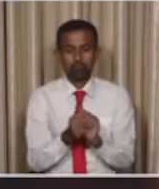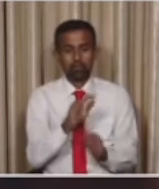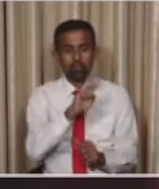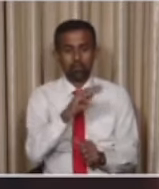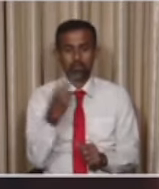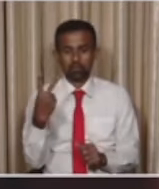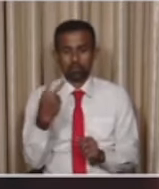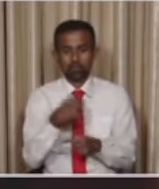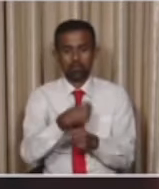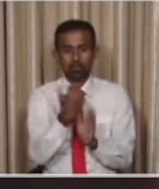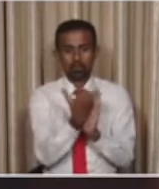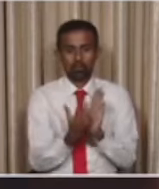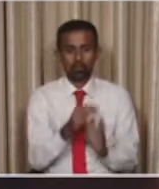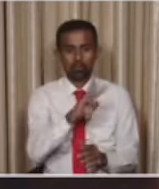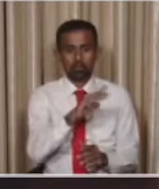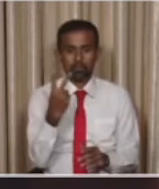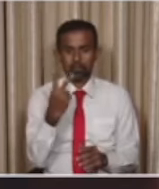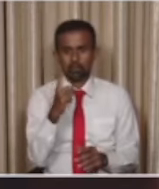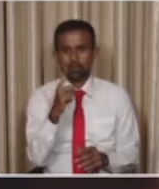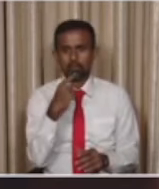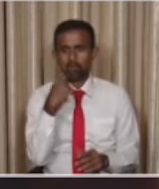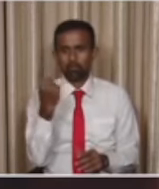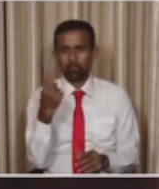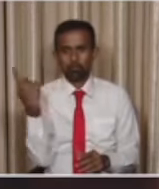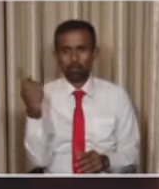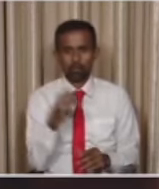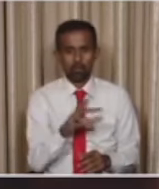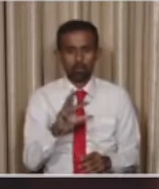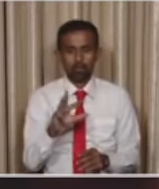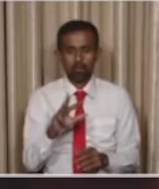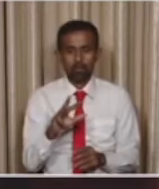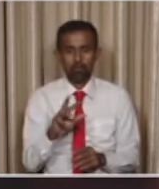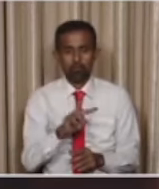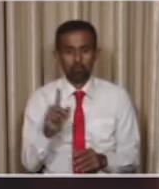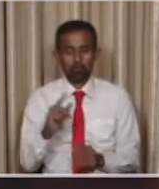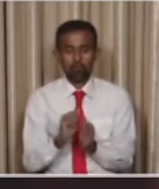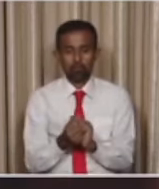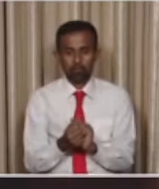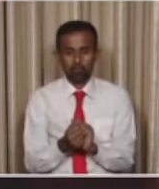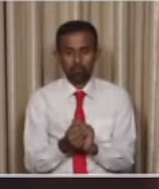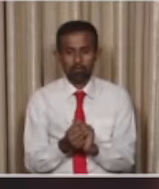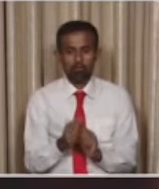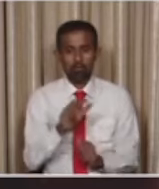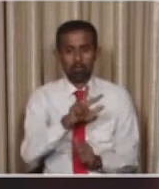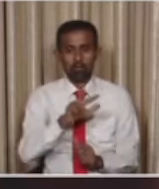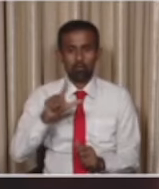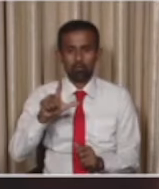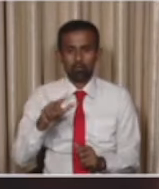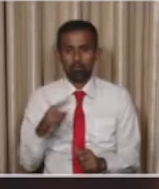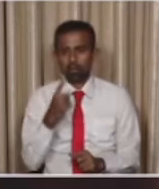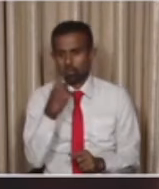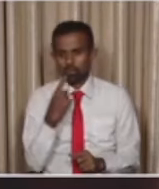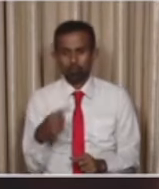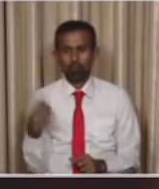32 ආණ්ඩුකම විවස්ථාවේ 32 එකක් කියලා තියෙනවා 19 වෙනි 21 වෙනි සංශෝධනයේ 87 තව එකක් කියලා